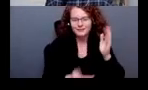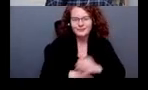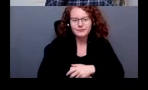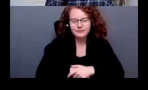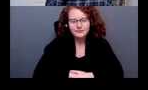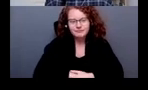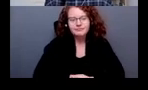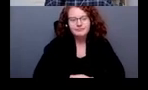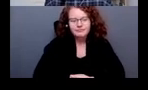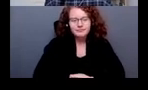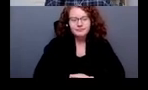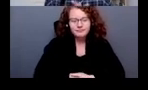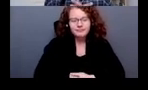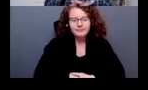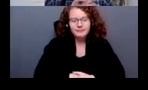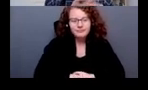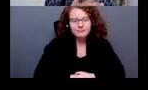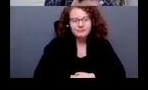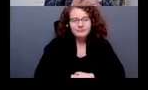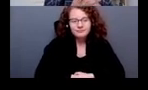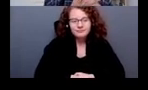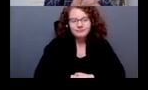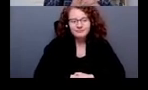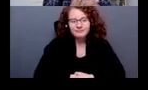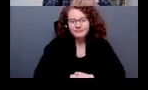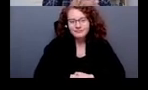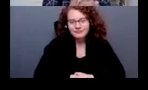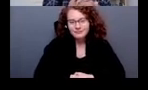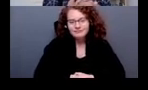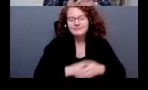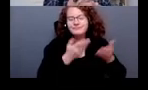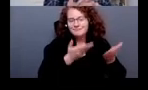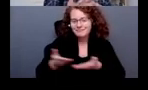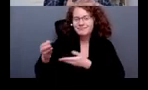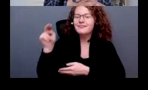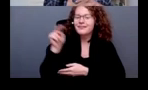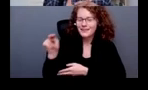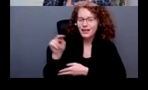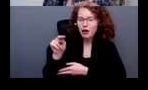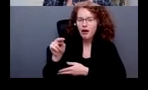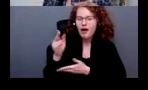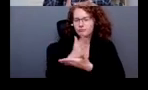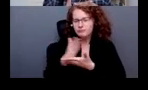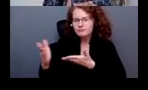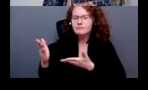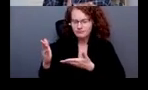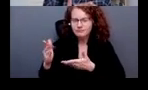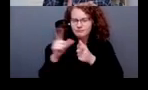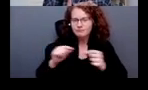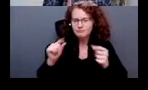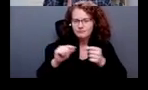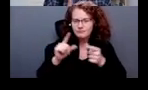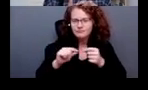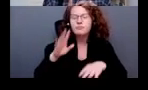Donc, je vais du coup maintenant laisser la parole à Nicolas qui va également parler de